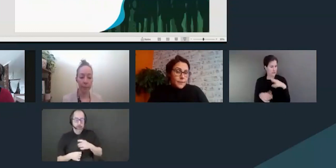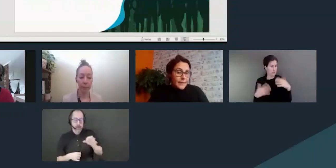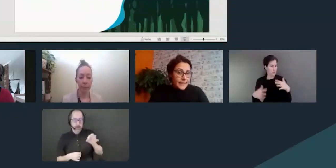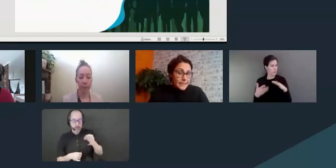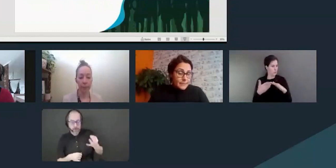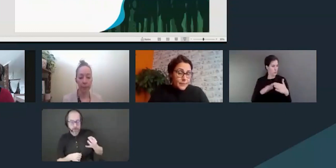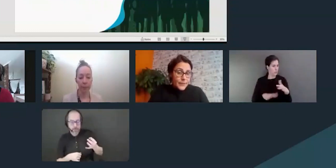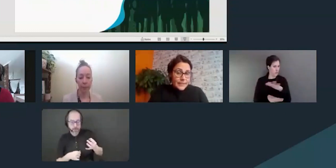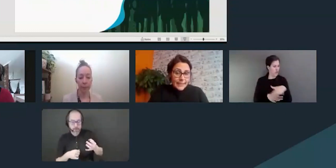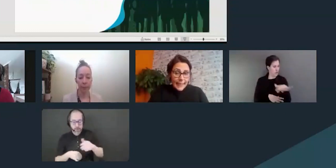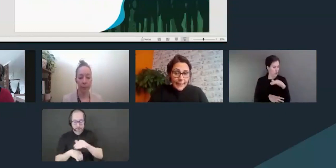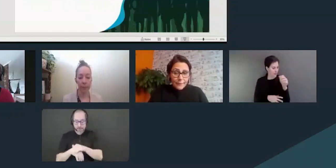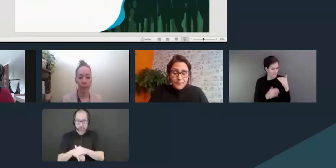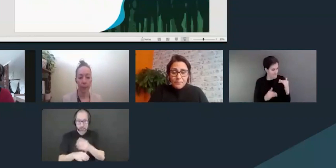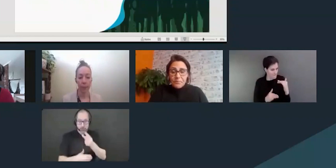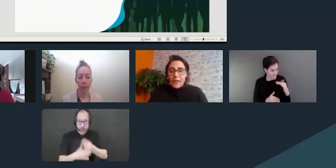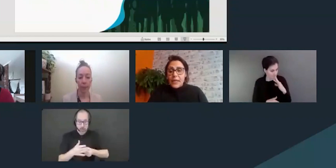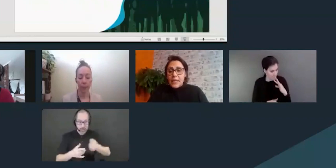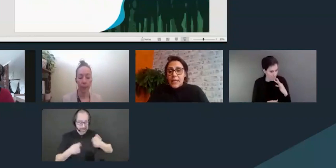inaudible interprète, désolé.